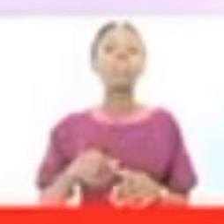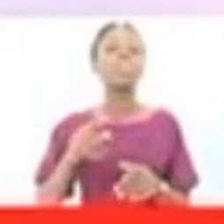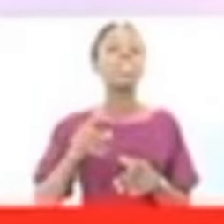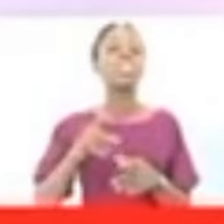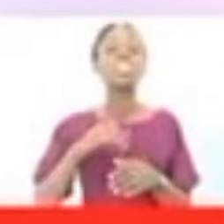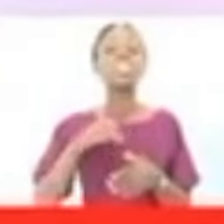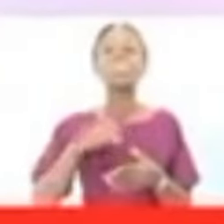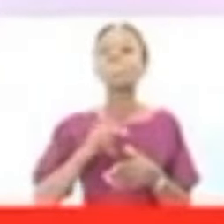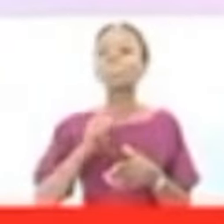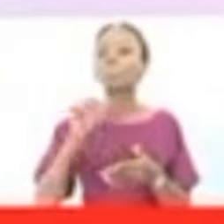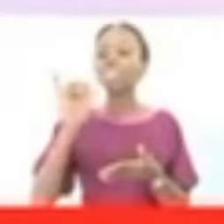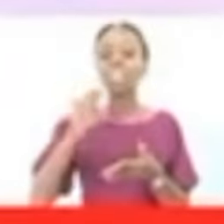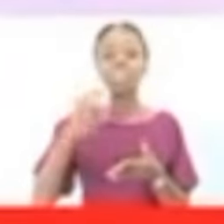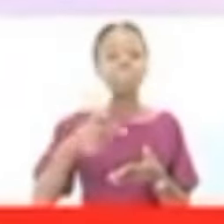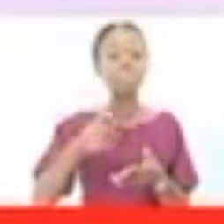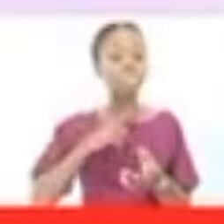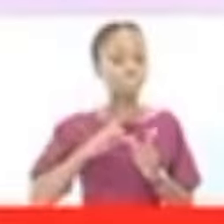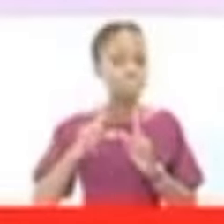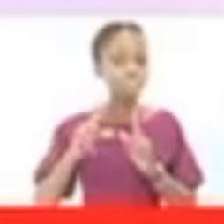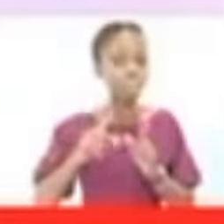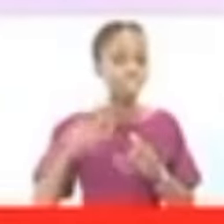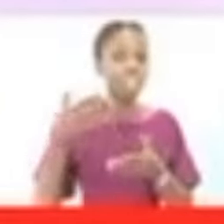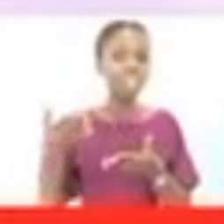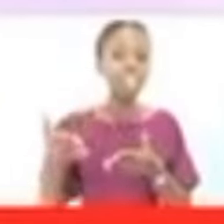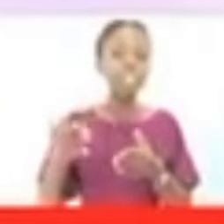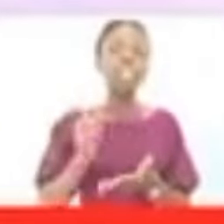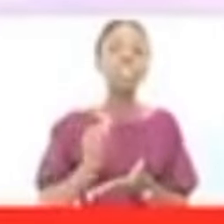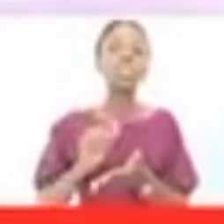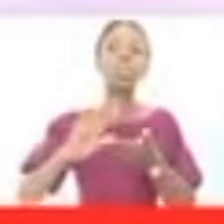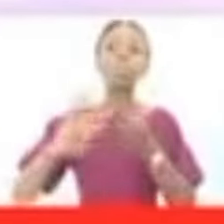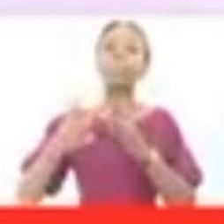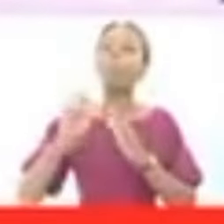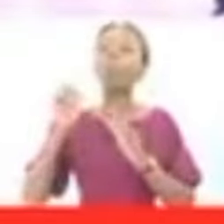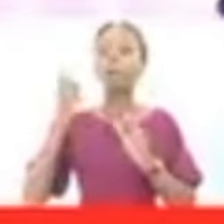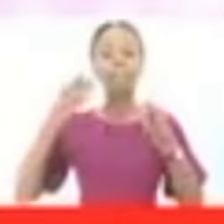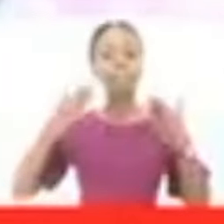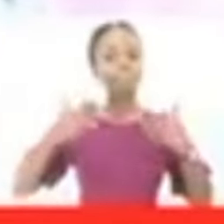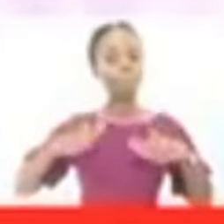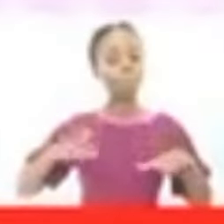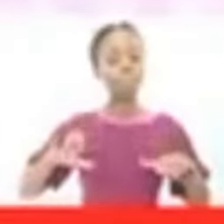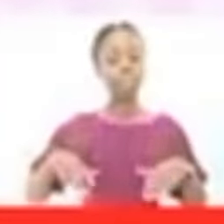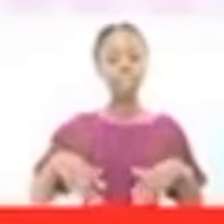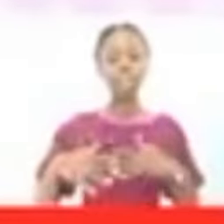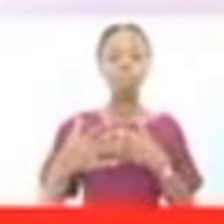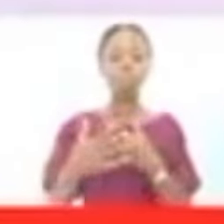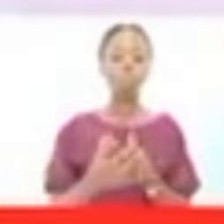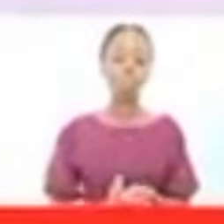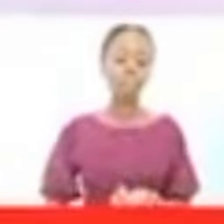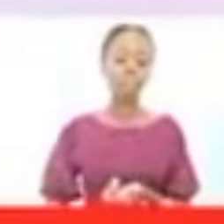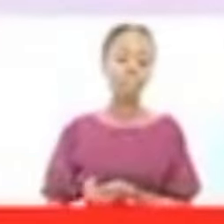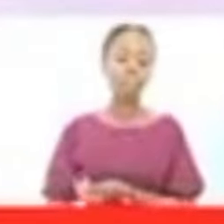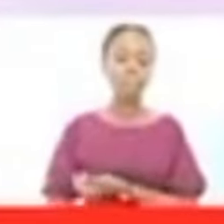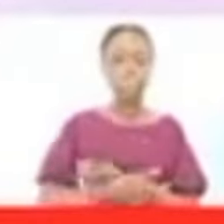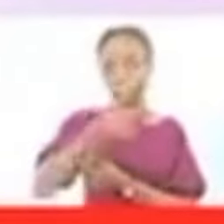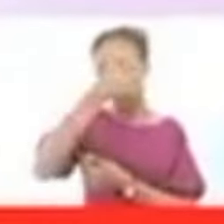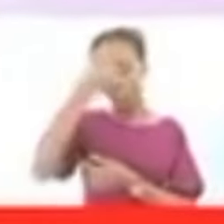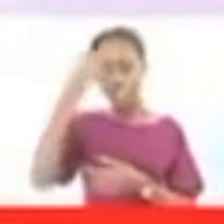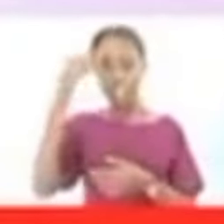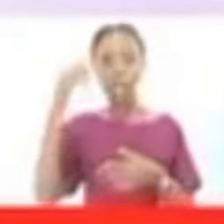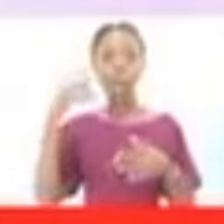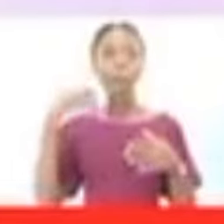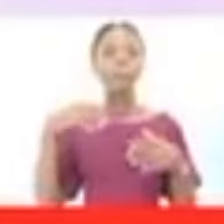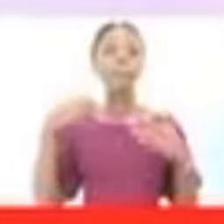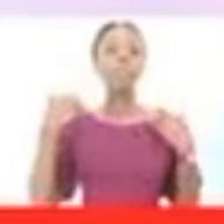Na si kwamba hiyo nimeambiwa mimi, niliwasamehe watu wote, niwasamehe watu wote, sababu